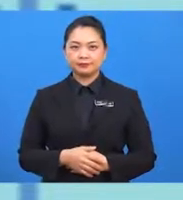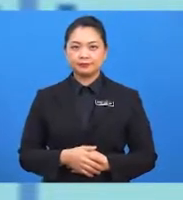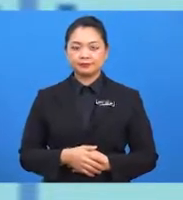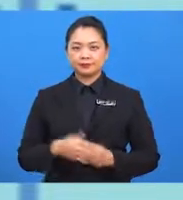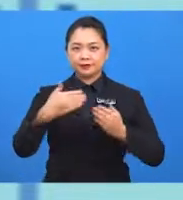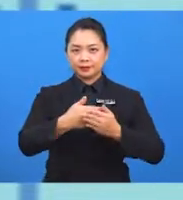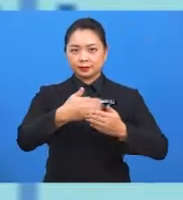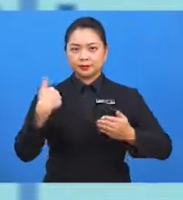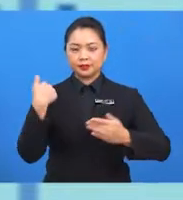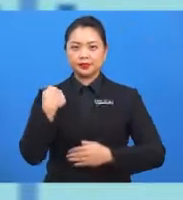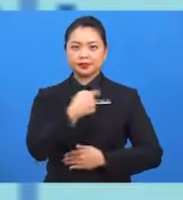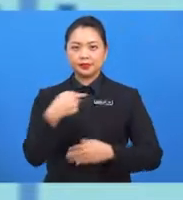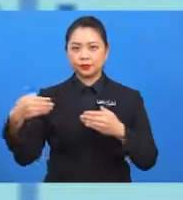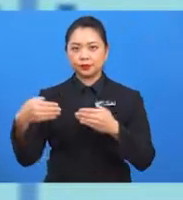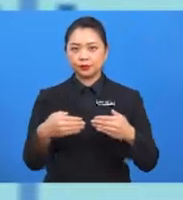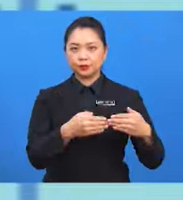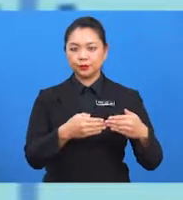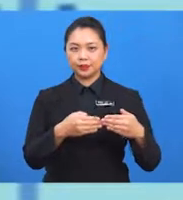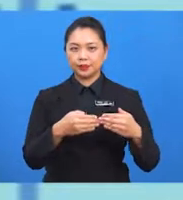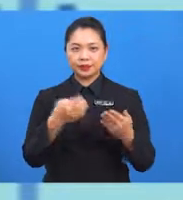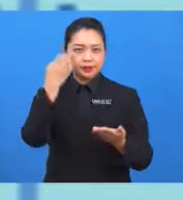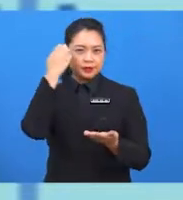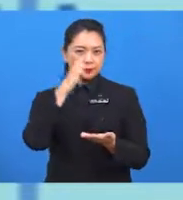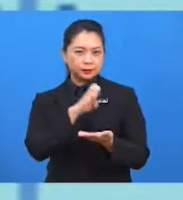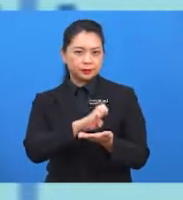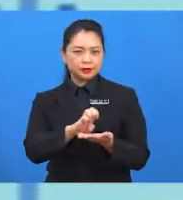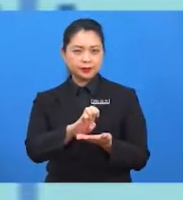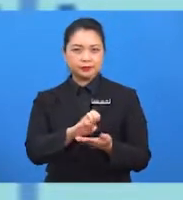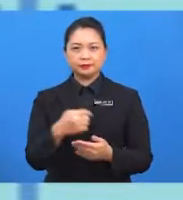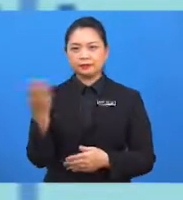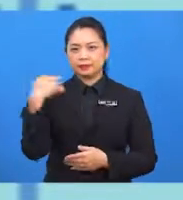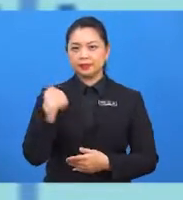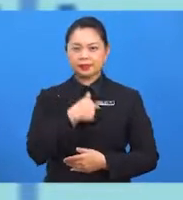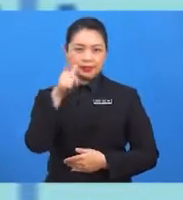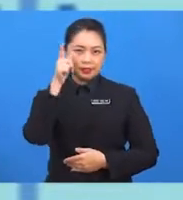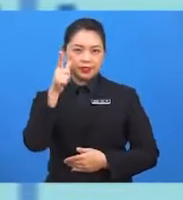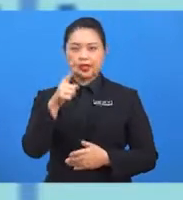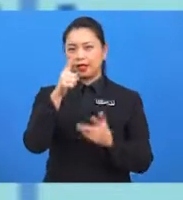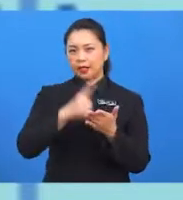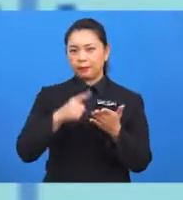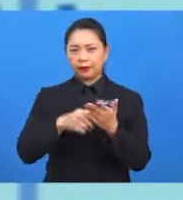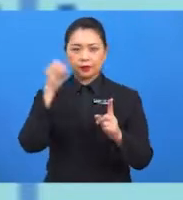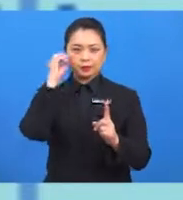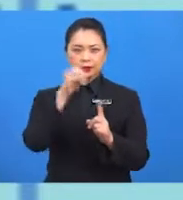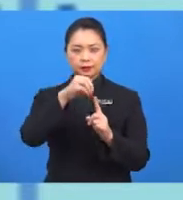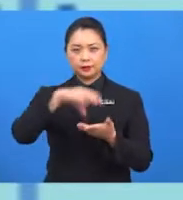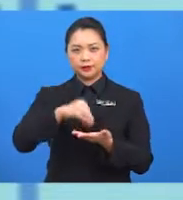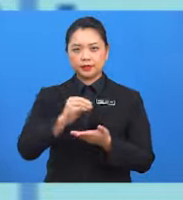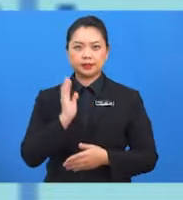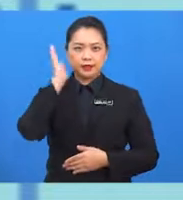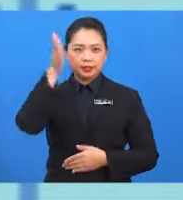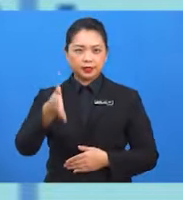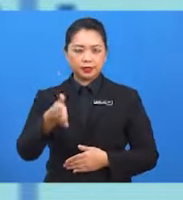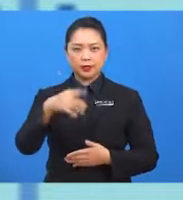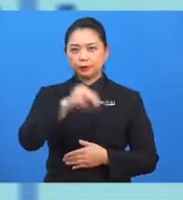sebelum kita meneruskan eksplorasi ini Mari kita lihat apakah objektif pembelajaran yang akan